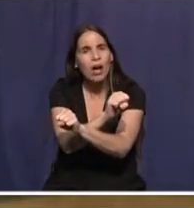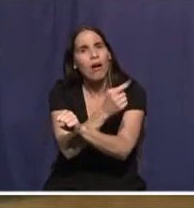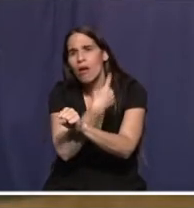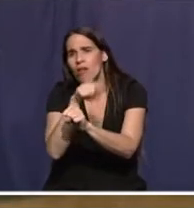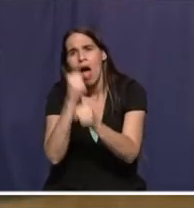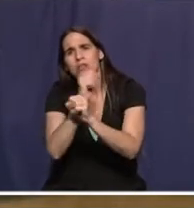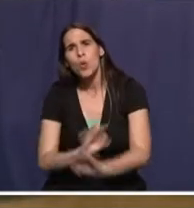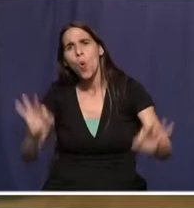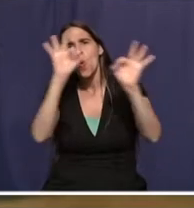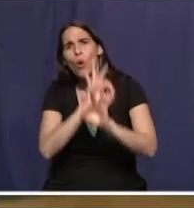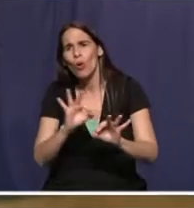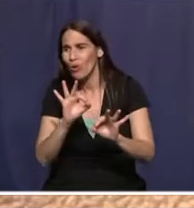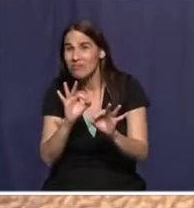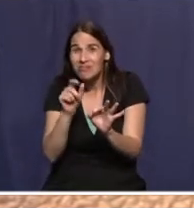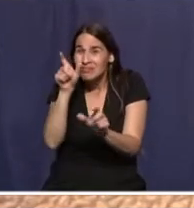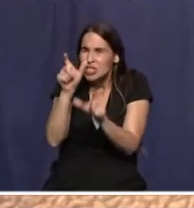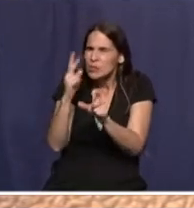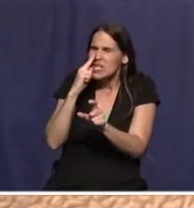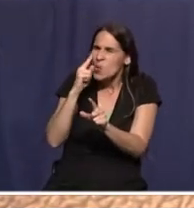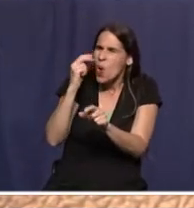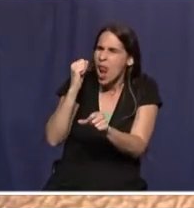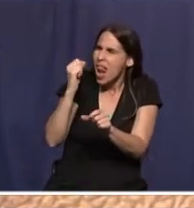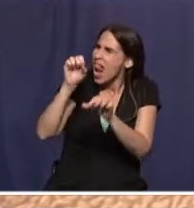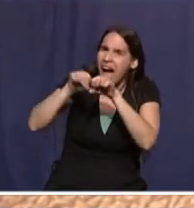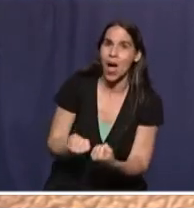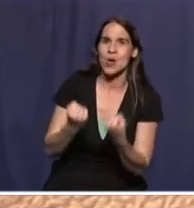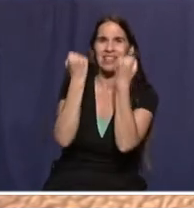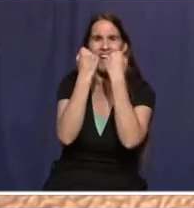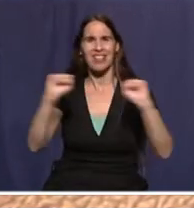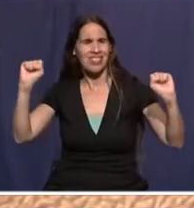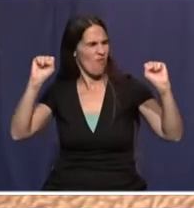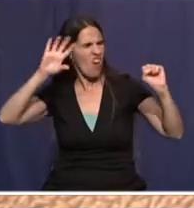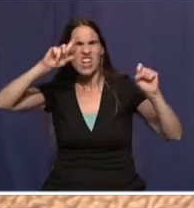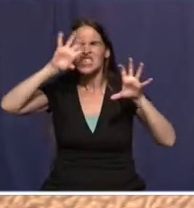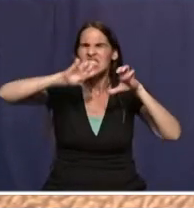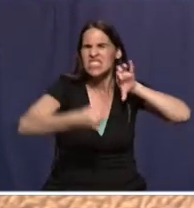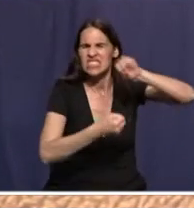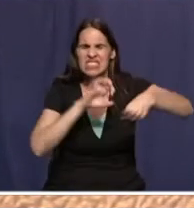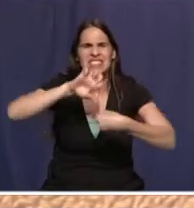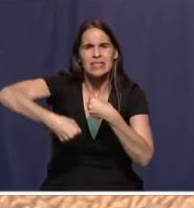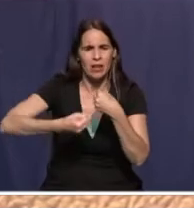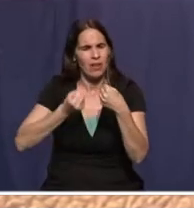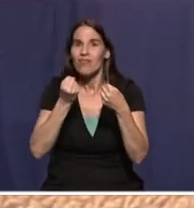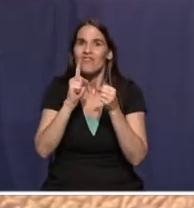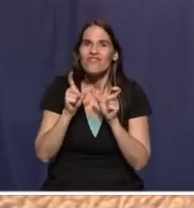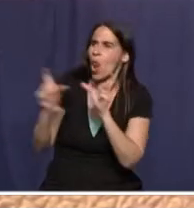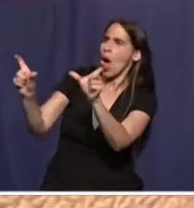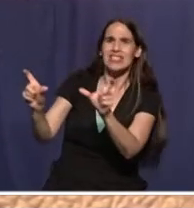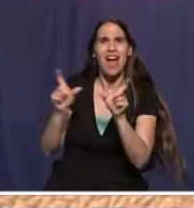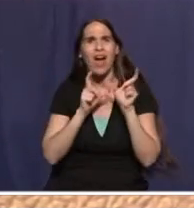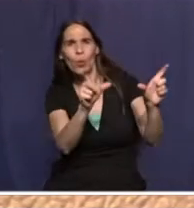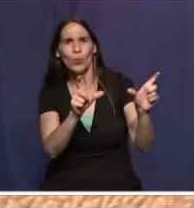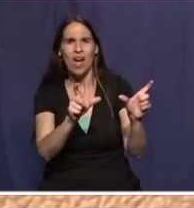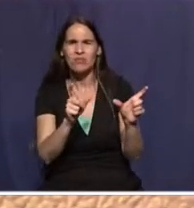על זה שלא הצלחנו לעצור את מי שניסו לחולל את קדושתה וטהרתה וליצוק אל תוכה פרשנויות מעוותות של